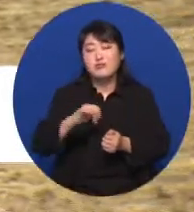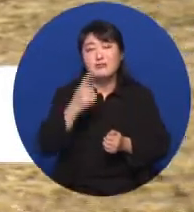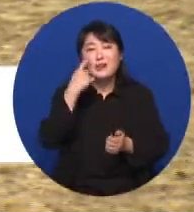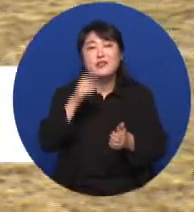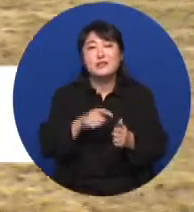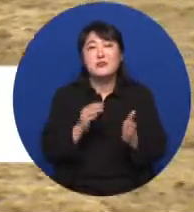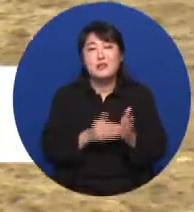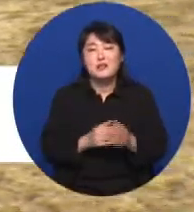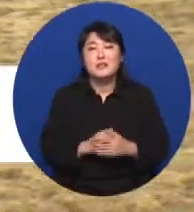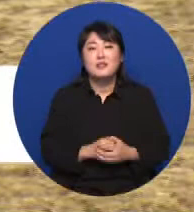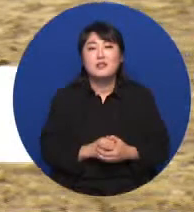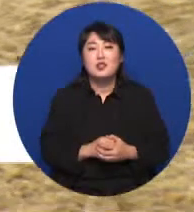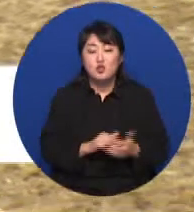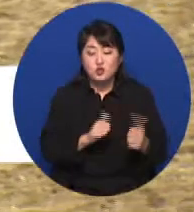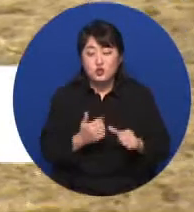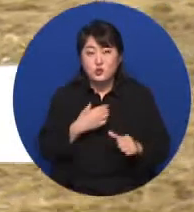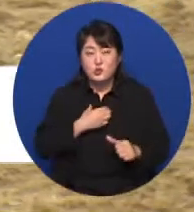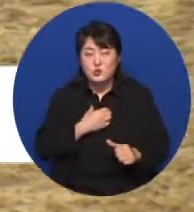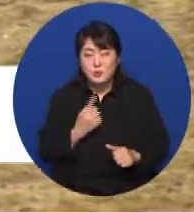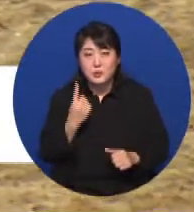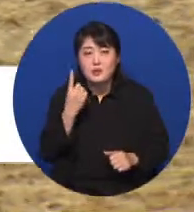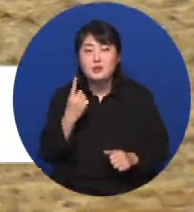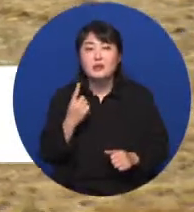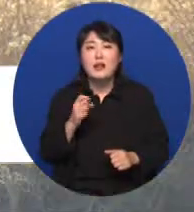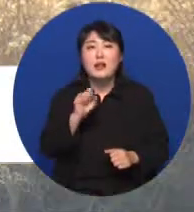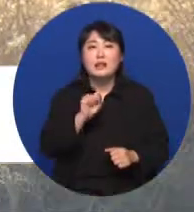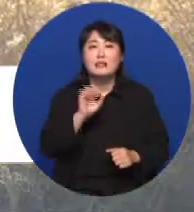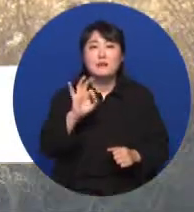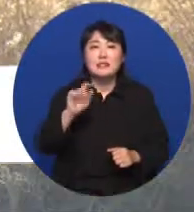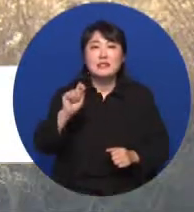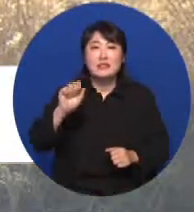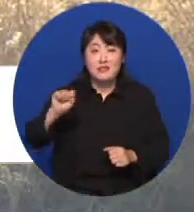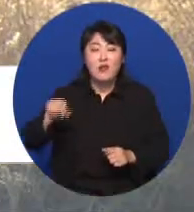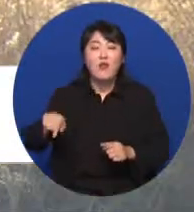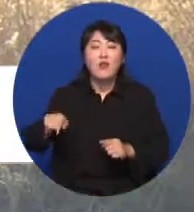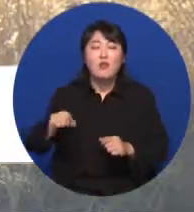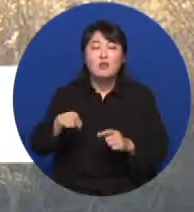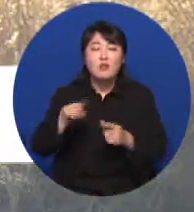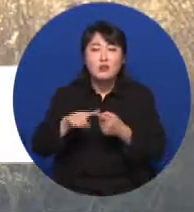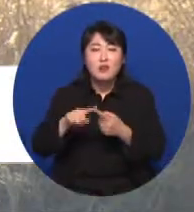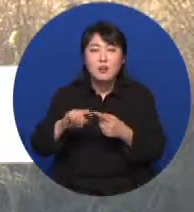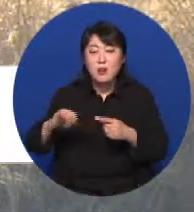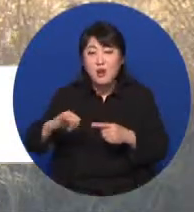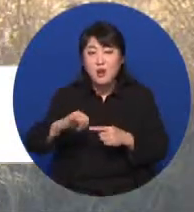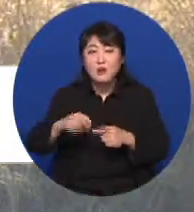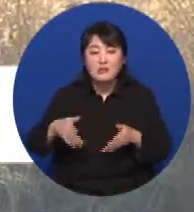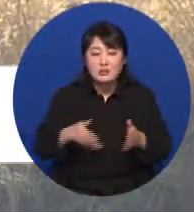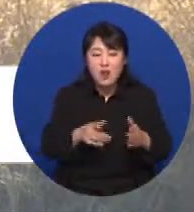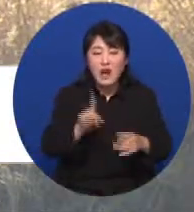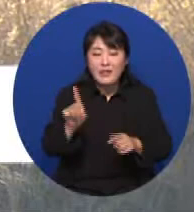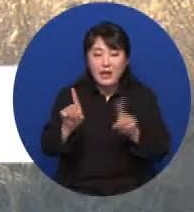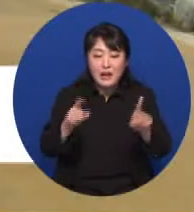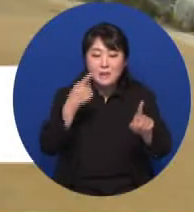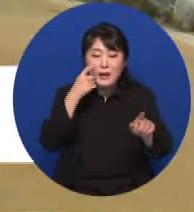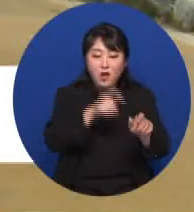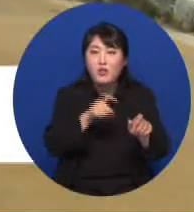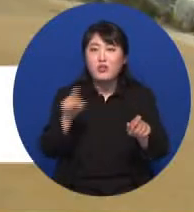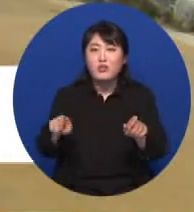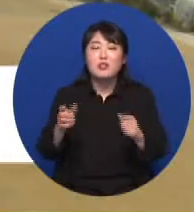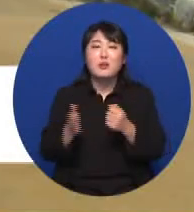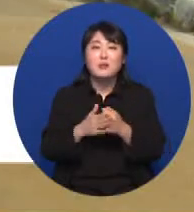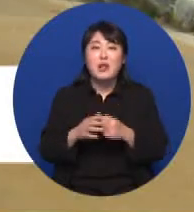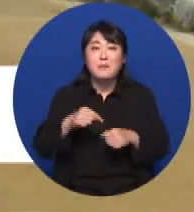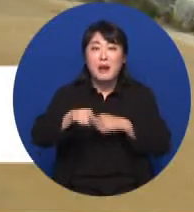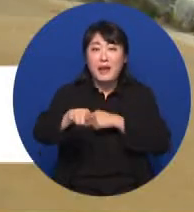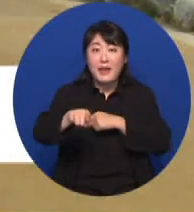치사율이 높은 sfts 바이러스가 산책로와 반려견의 진드기 에서 한 건씩 검출됐다 며 야외